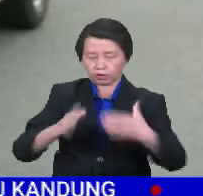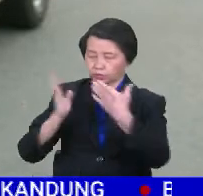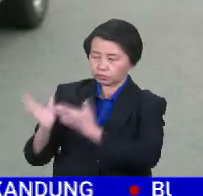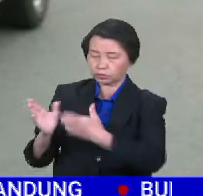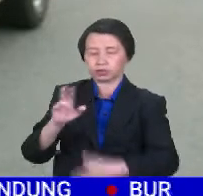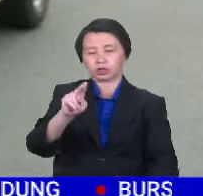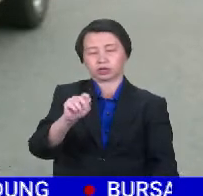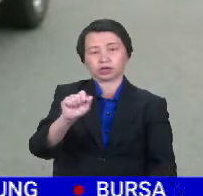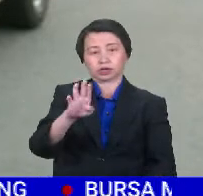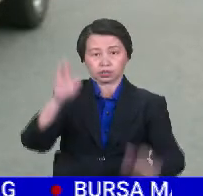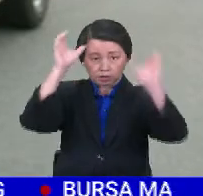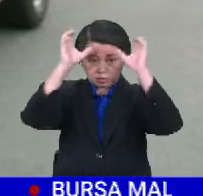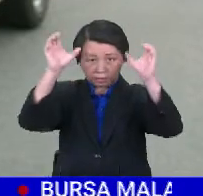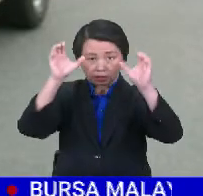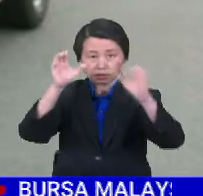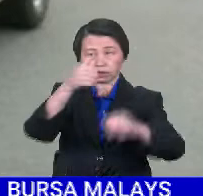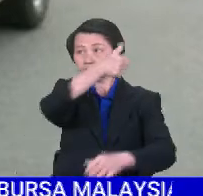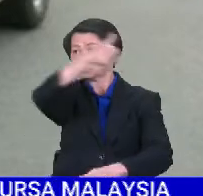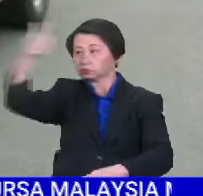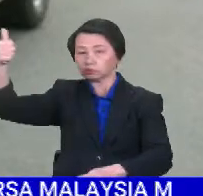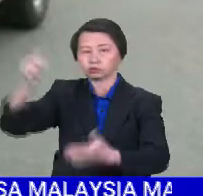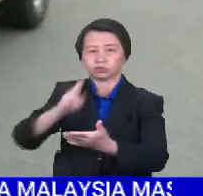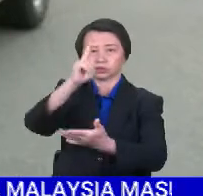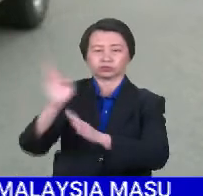dan dihadiri pengurusan tertinggi University